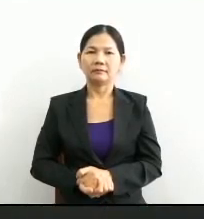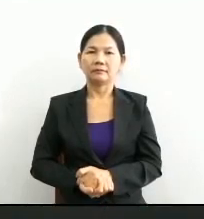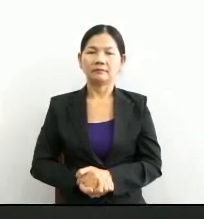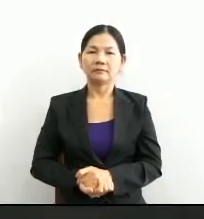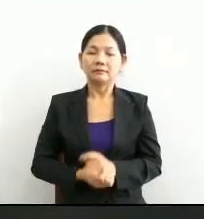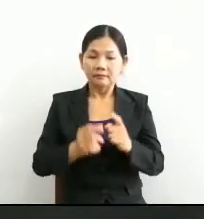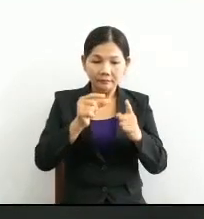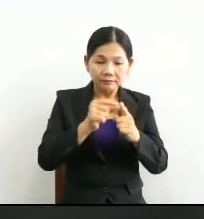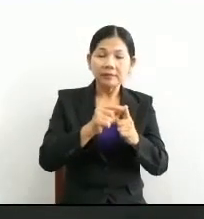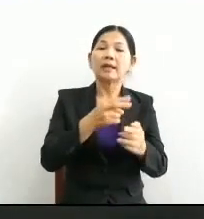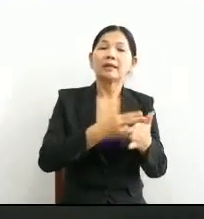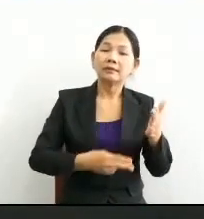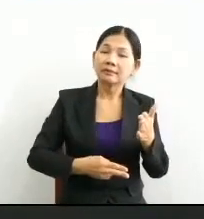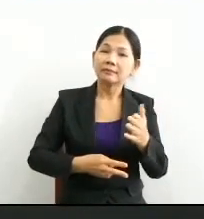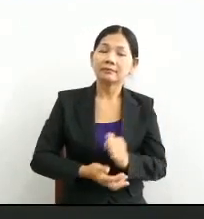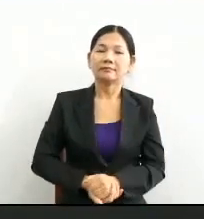nâng pia